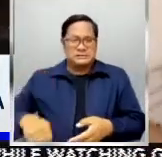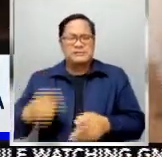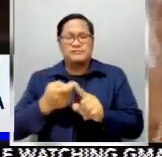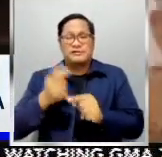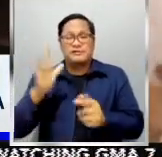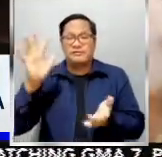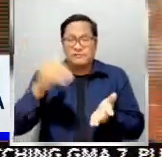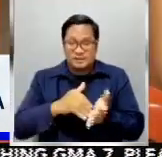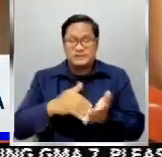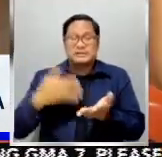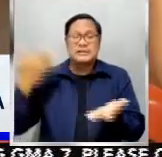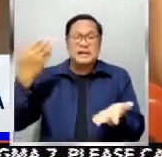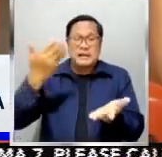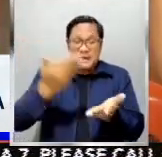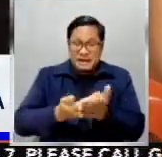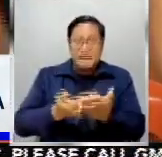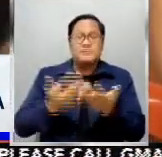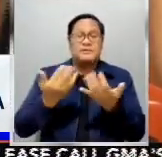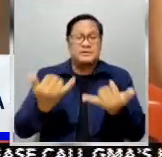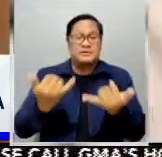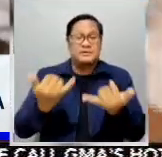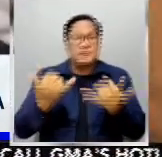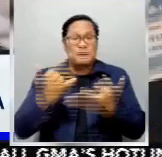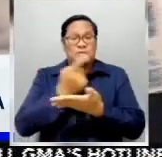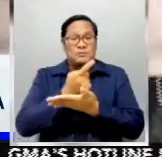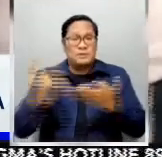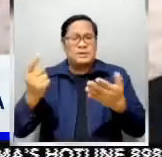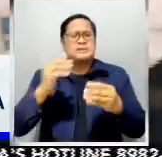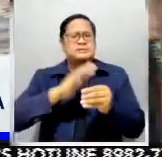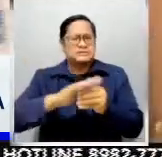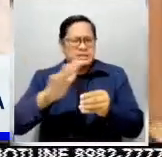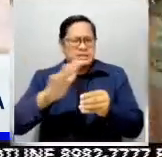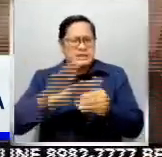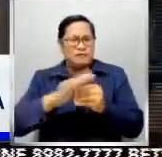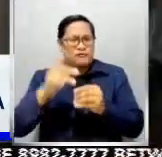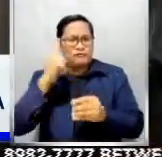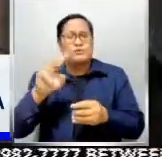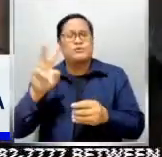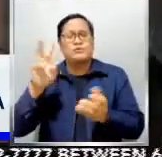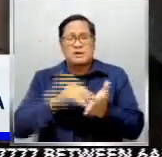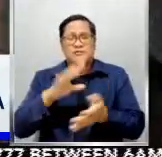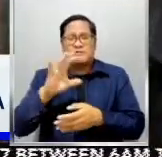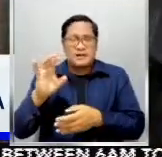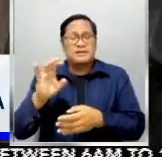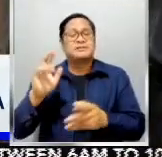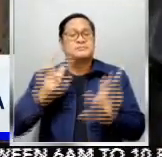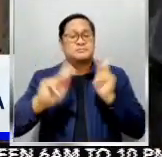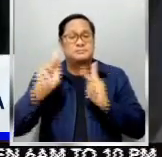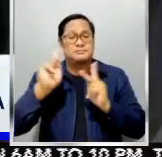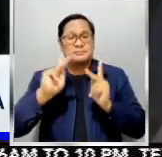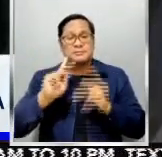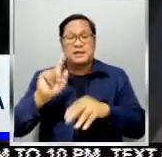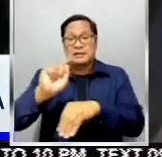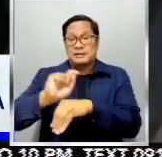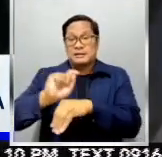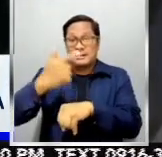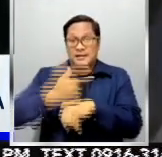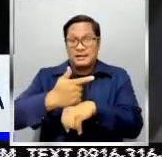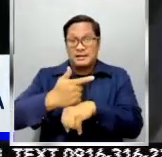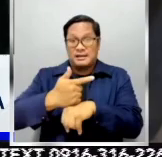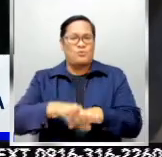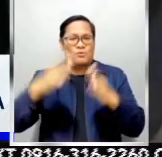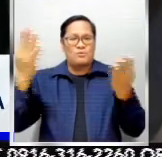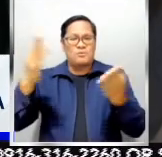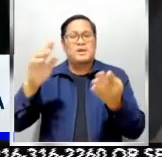bansa nitong linggo, sapat para lang sa 2,500 na tao. Sa Taguig naman, binuksan ang isang vaccination site sa